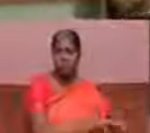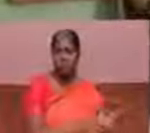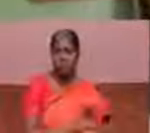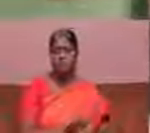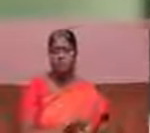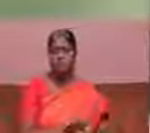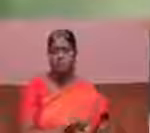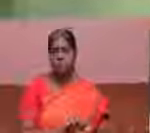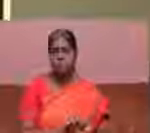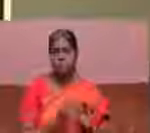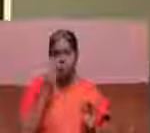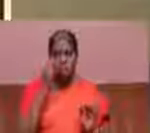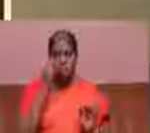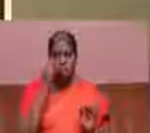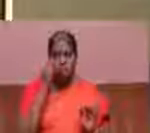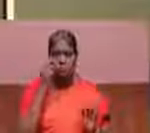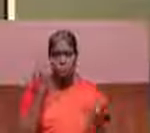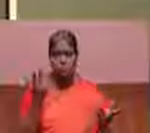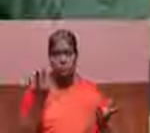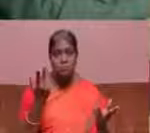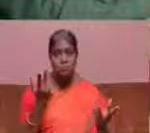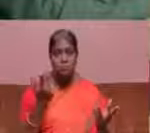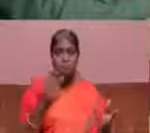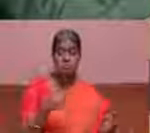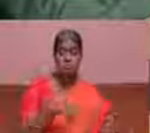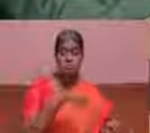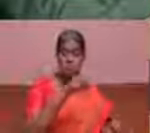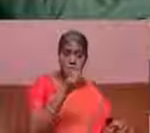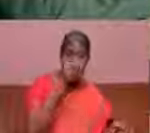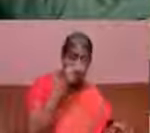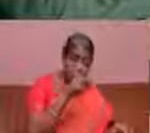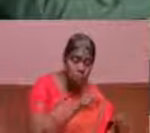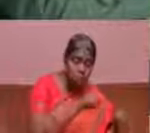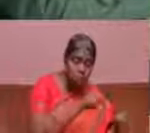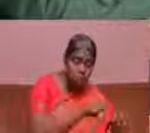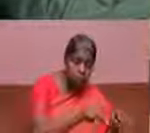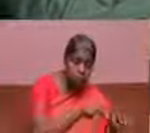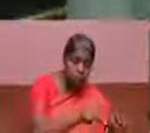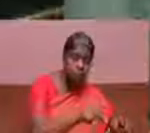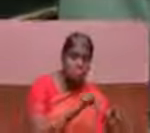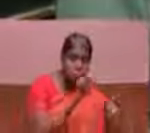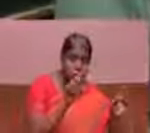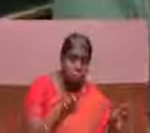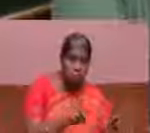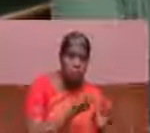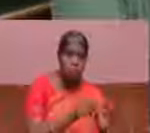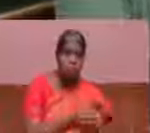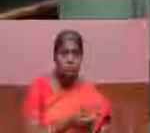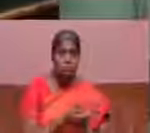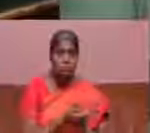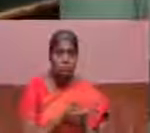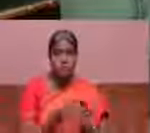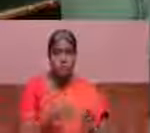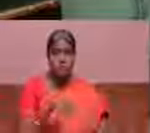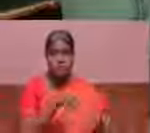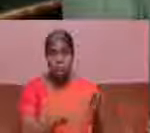நீங்கள் இங்கே நில்லுங்க ஐயா. இது பார்வையற்றோருக்கான பிரத்யேகமான பிரெய்லி வாக்குச்சீட்டு. இதை நல்லா பார்த்துக்குங்க. இதிலிருந்து நீங்கள் தேர்ந்தெடுக்க விரும்பும் வேட்பாளரின் வரிசை